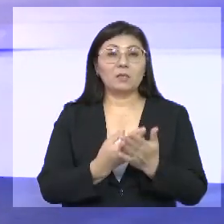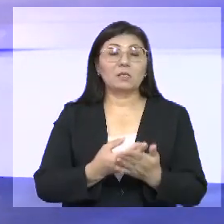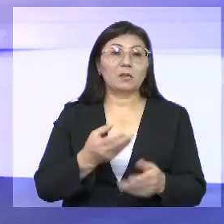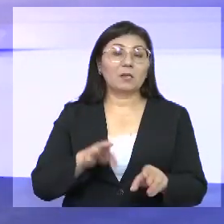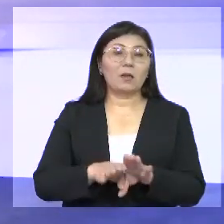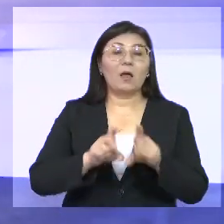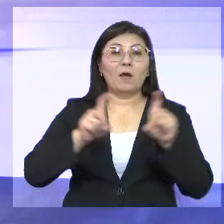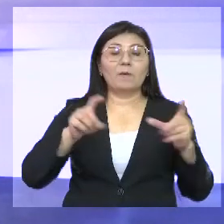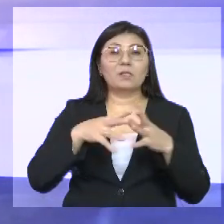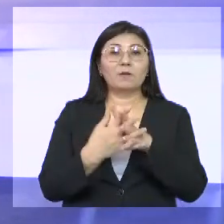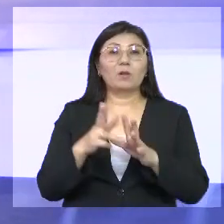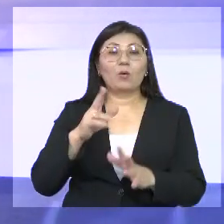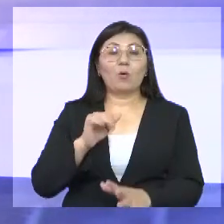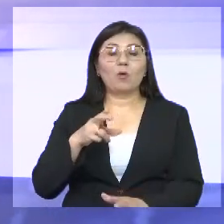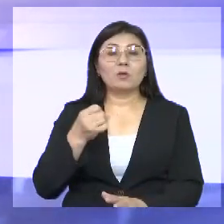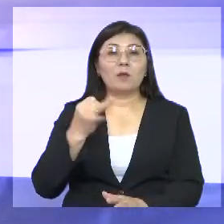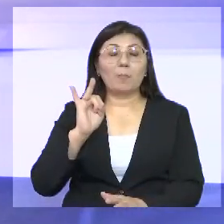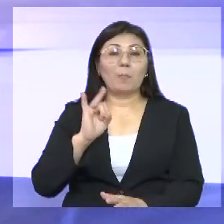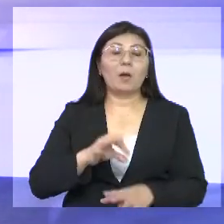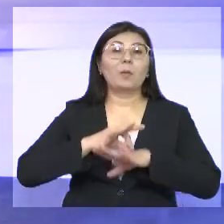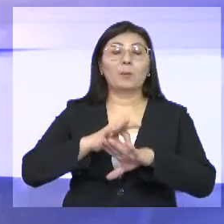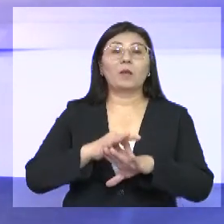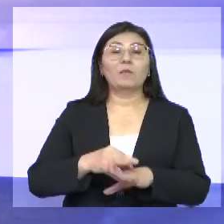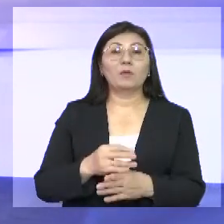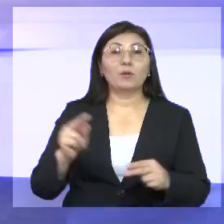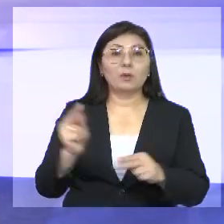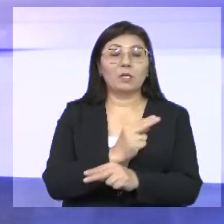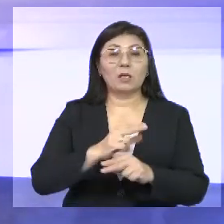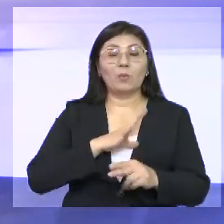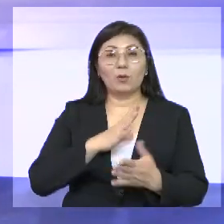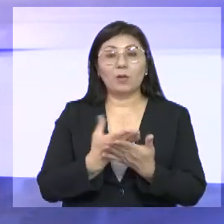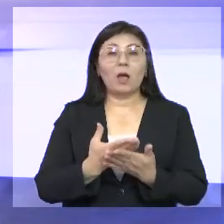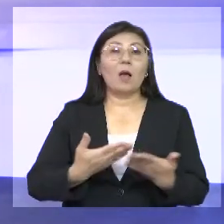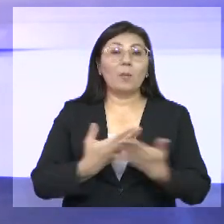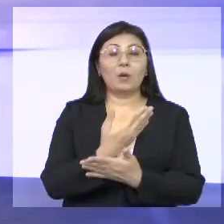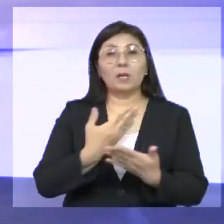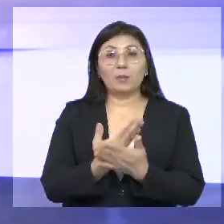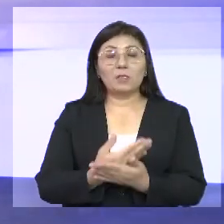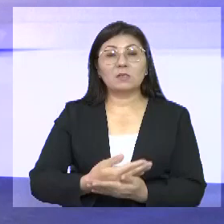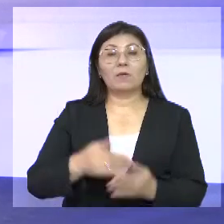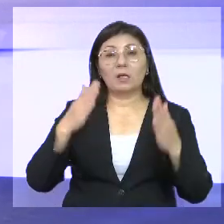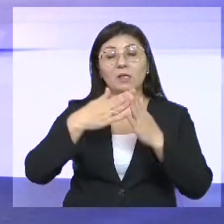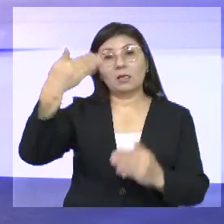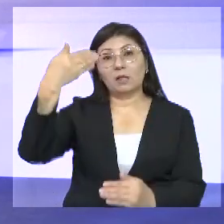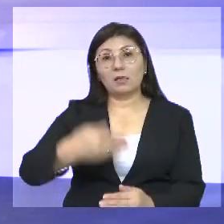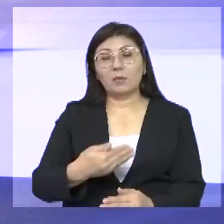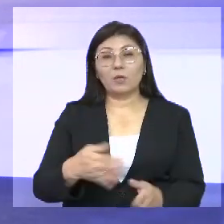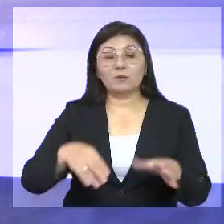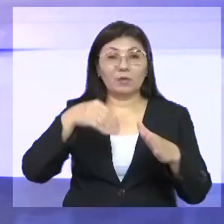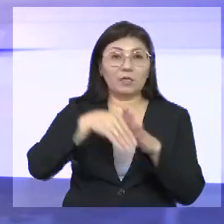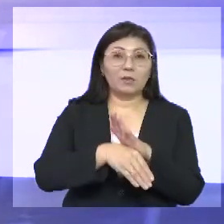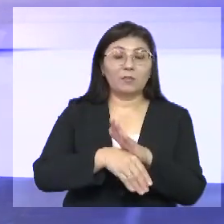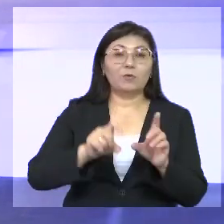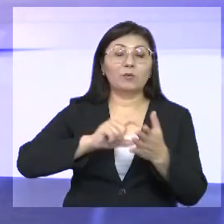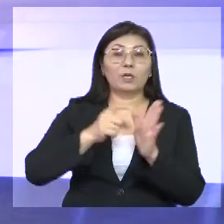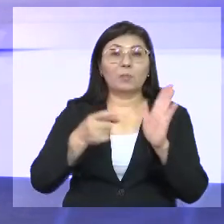основной школе села комба в текущем году проведён капитальный ремонт в частности были обновлены кровля и фасад здания а также внутренние